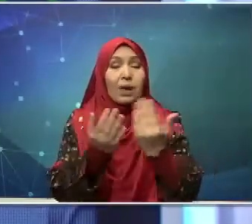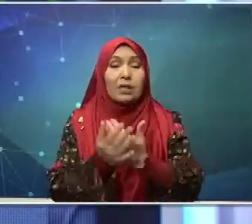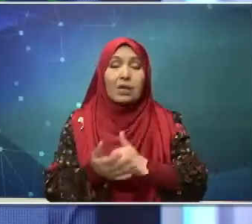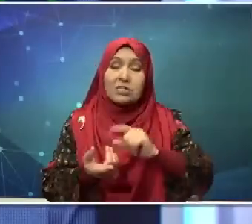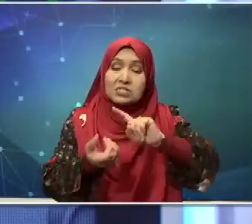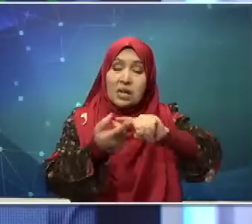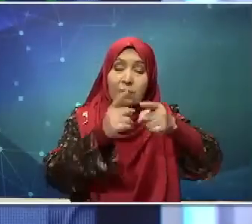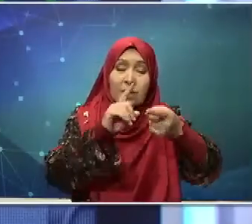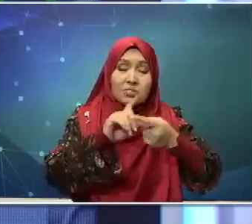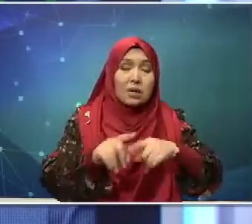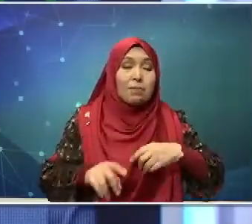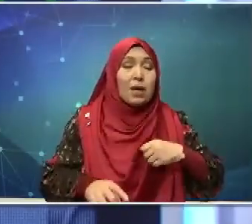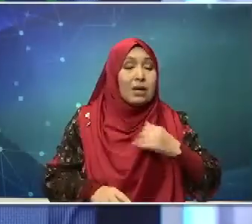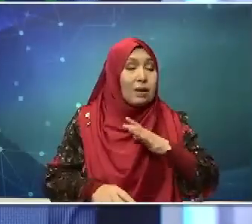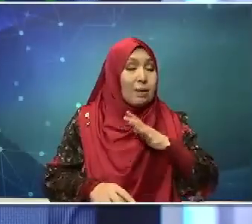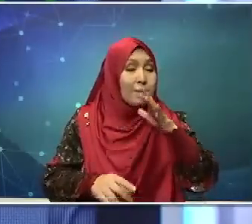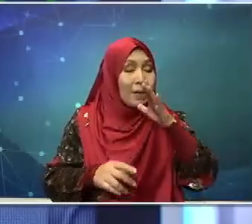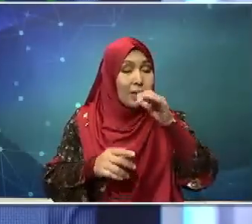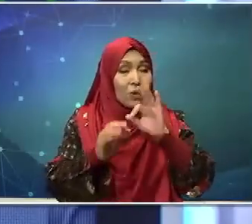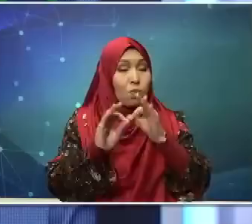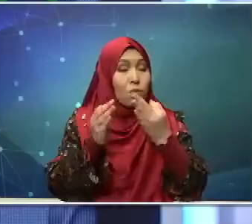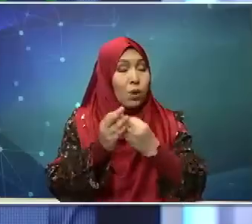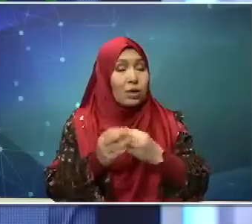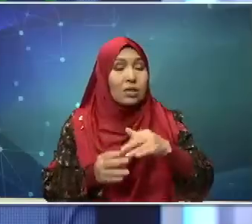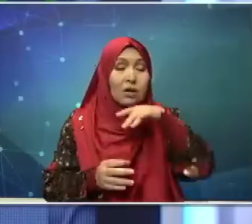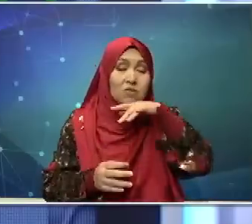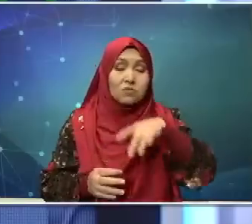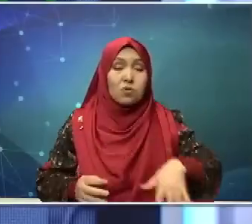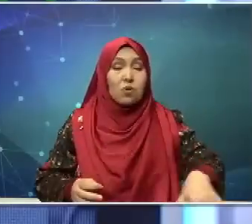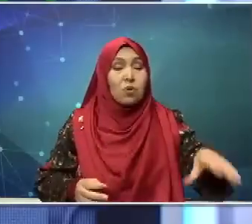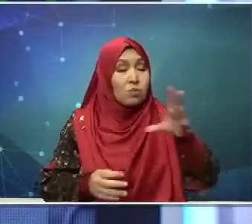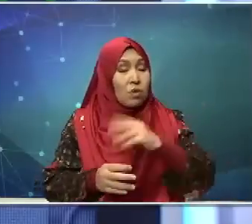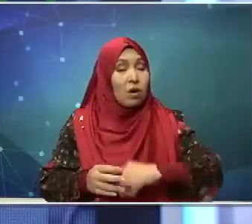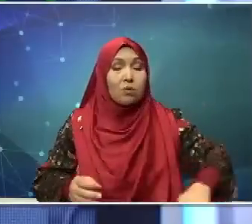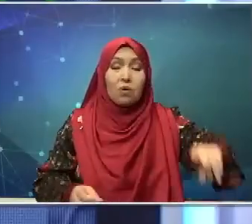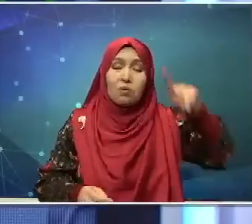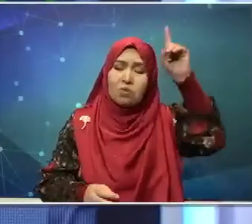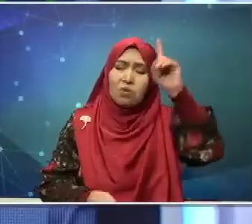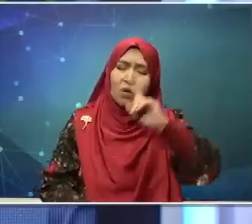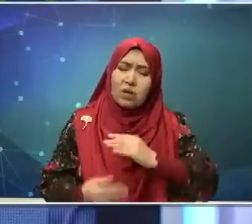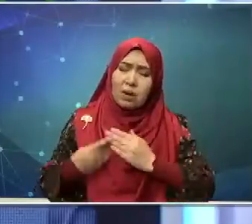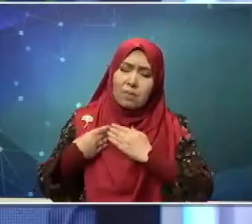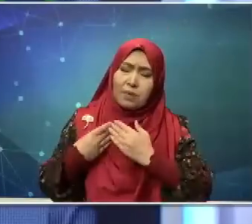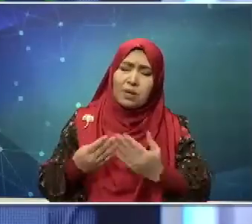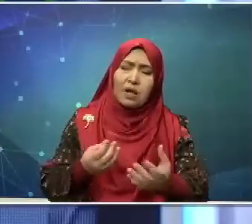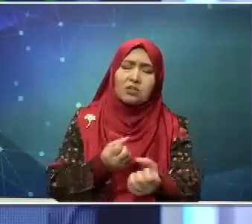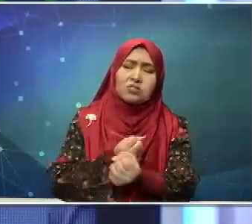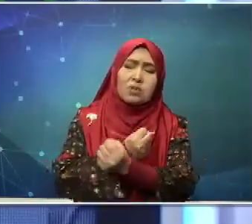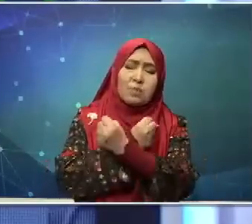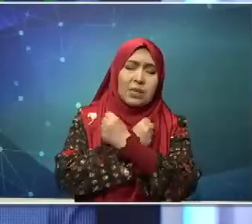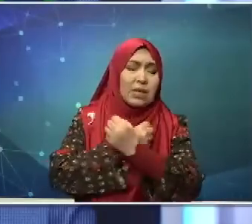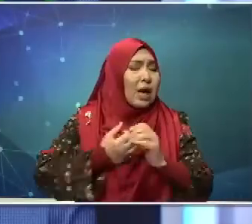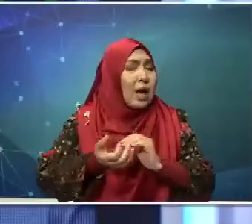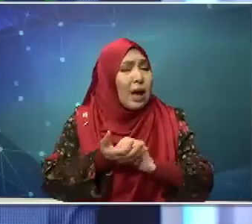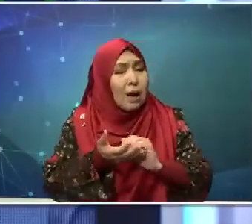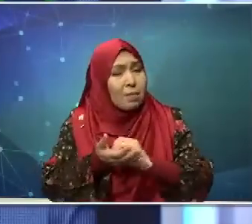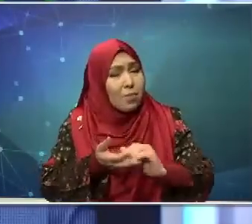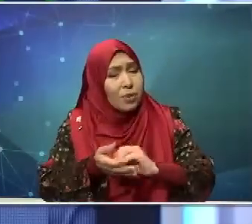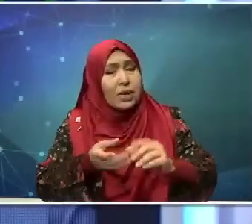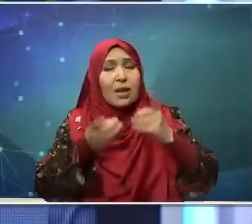washohbihi ajma'in Amma Oh man wa ya rohim ampunilah